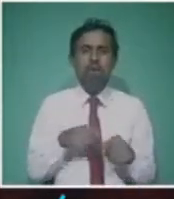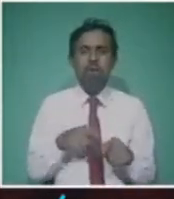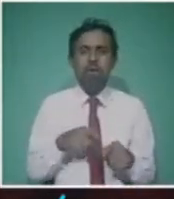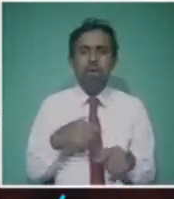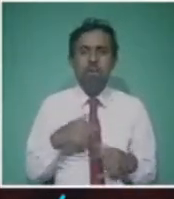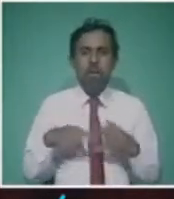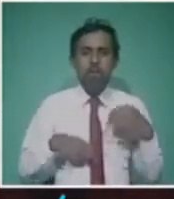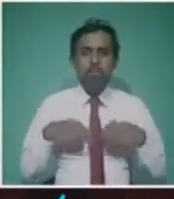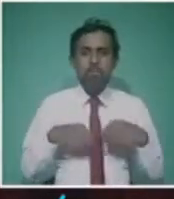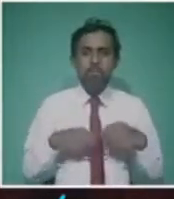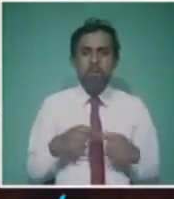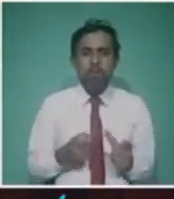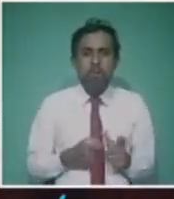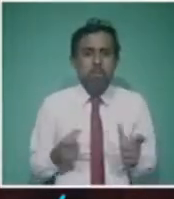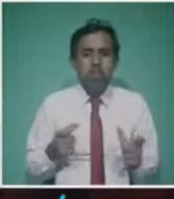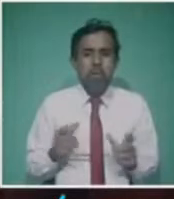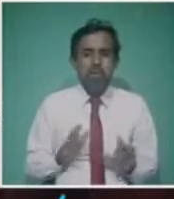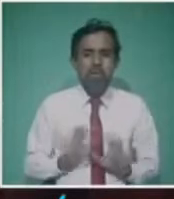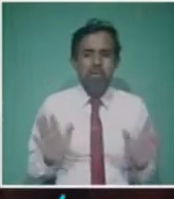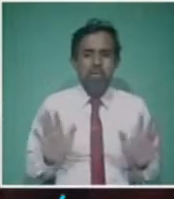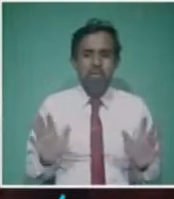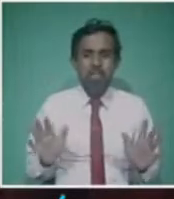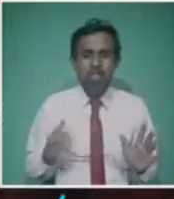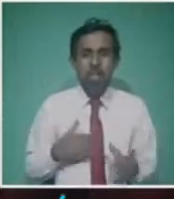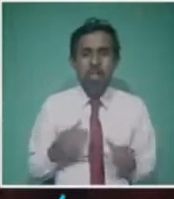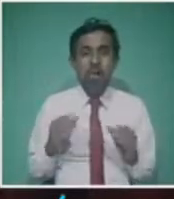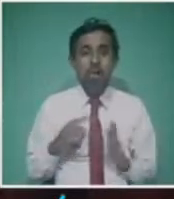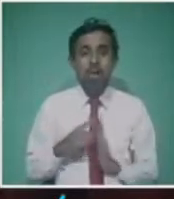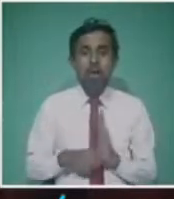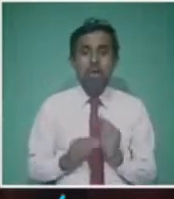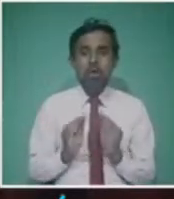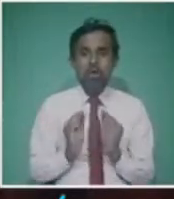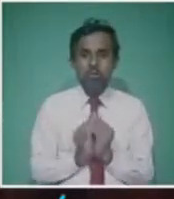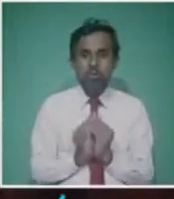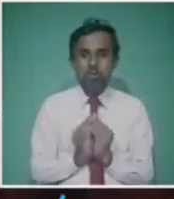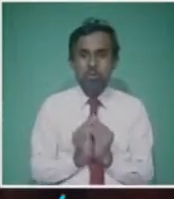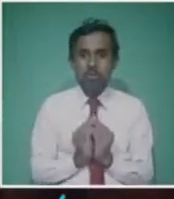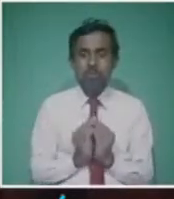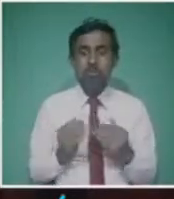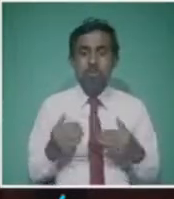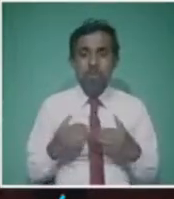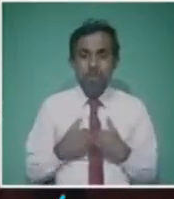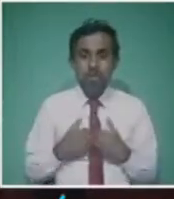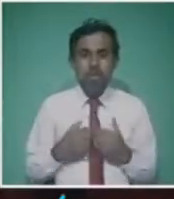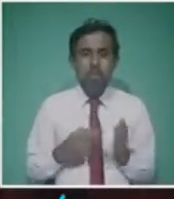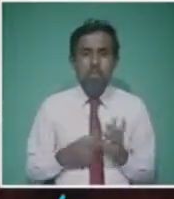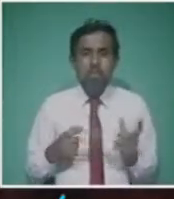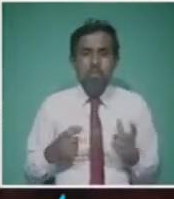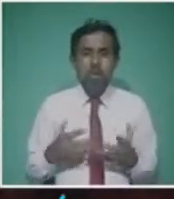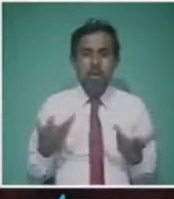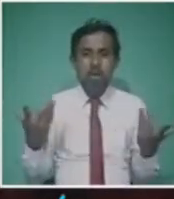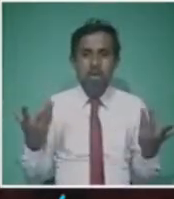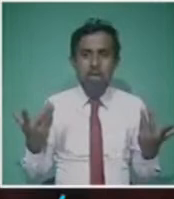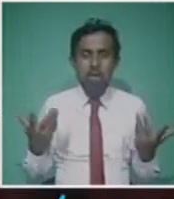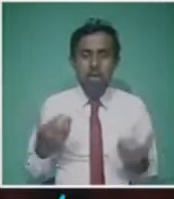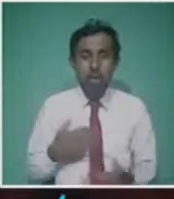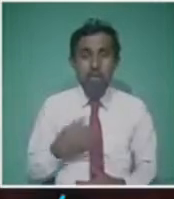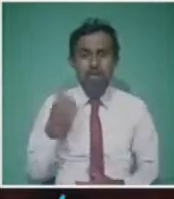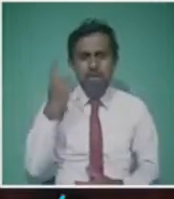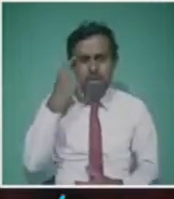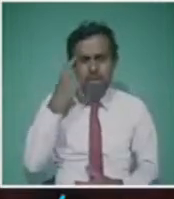අපි මැතිවරණ වලට බය පක්ෂයක් නෙවෙයි. අපේ පක්ෂය ශ්‍රී ලංකා පොජන පෙරමුණ. අපි බය නැහැ. නමුත් අපි හිතන්න